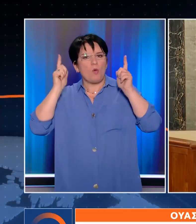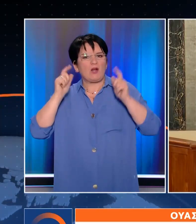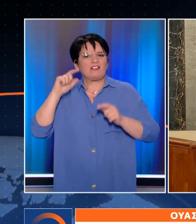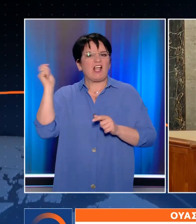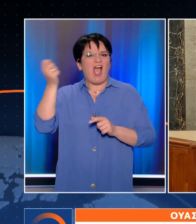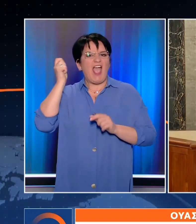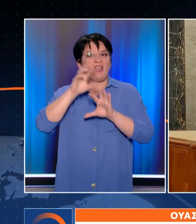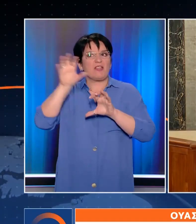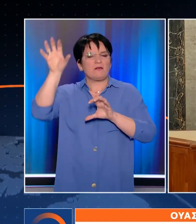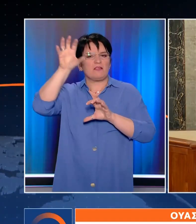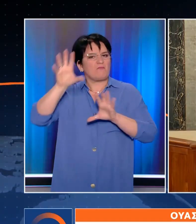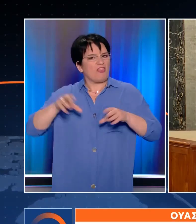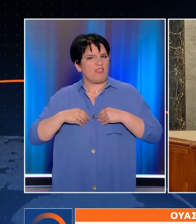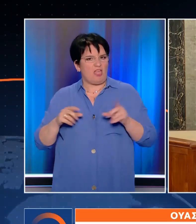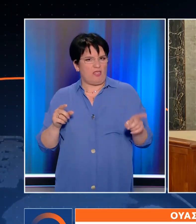έθνη.